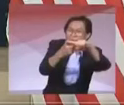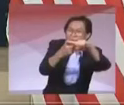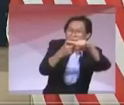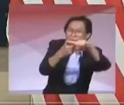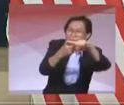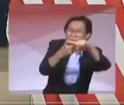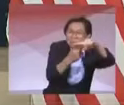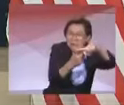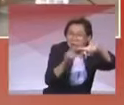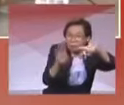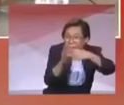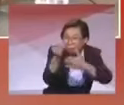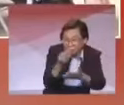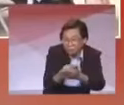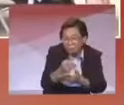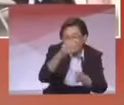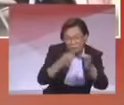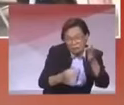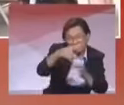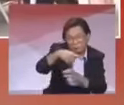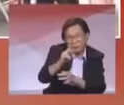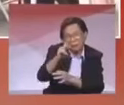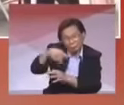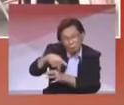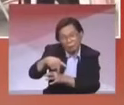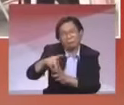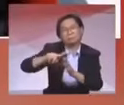ringgit. Jika PKP terpaksa